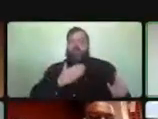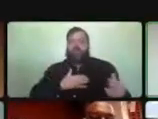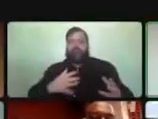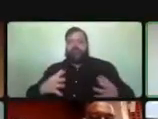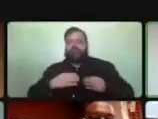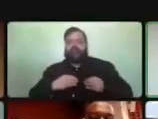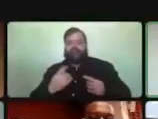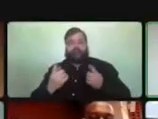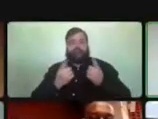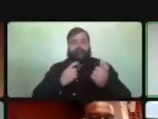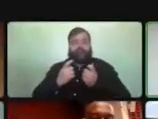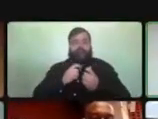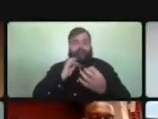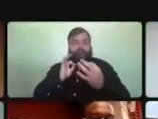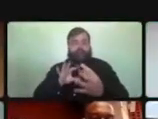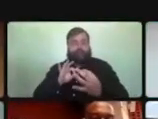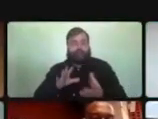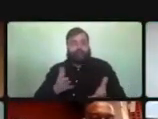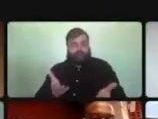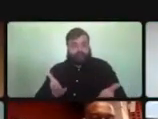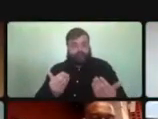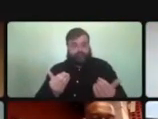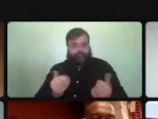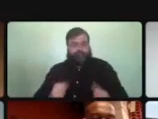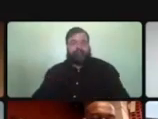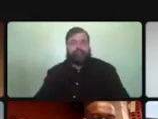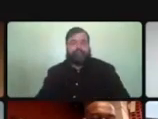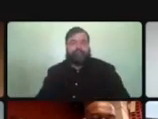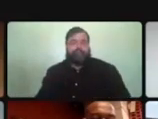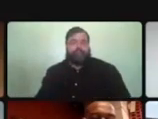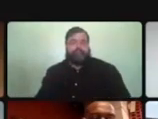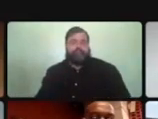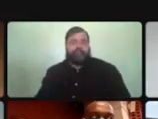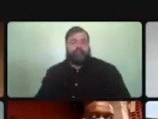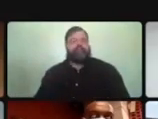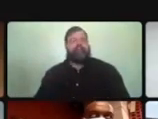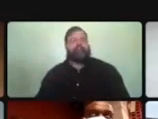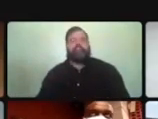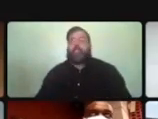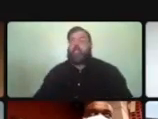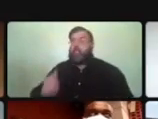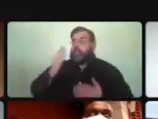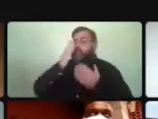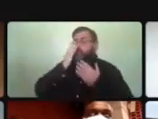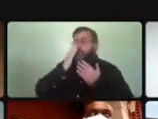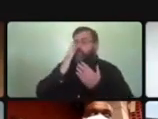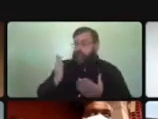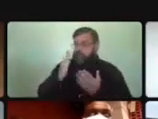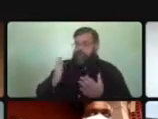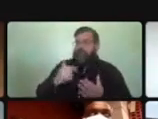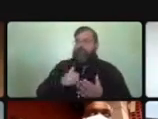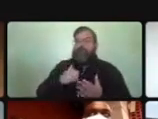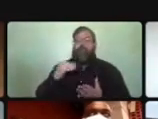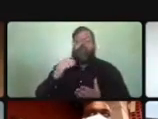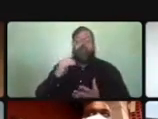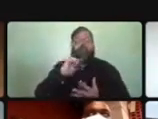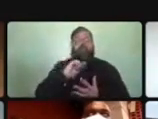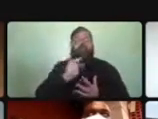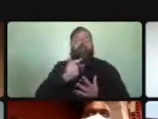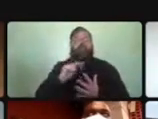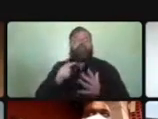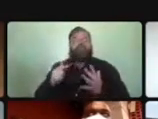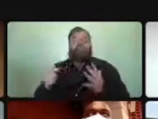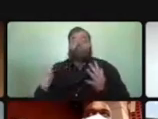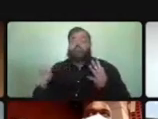kusema kwamba sasa tunaweza kupokea maswali kutoka kwenu baada ya wasilisho hili. Asante sana Dr. Paul, na